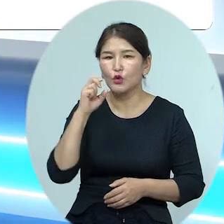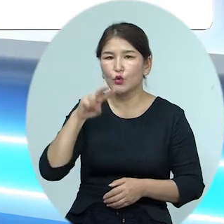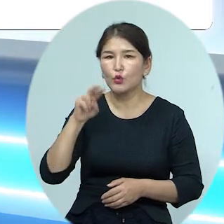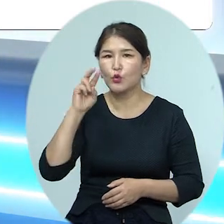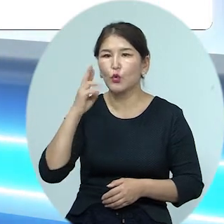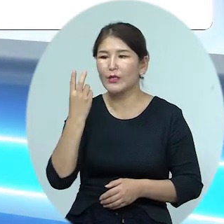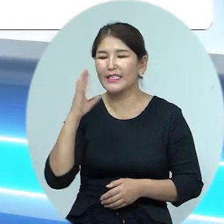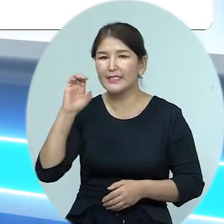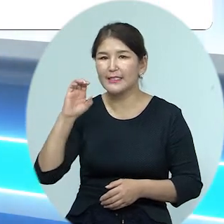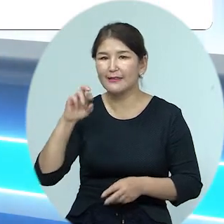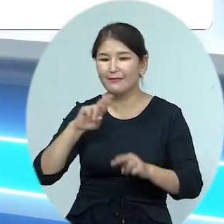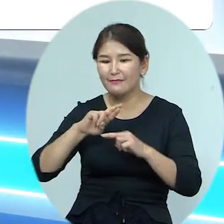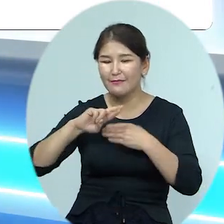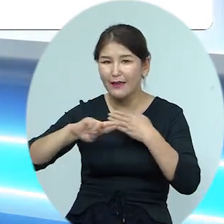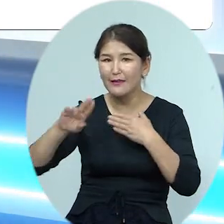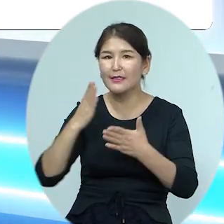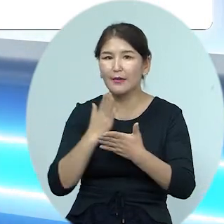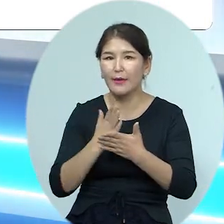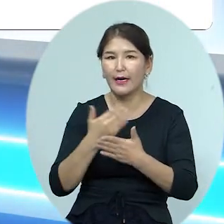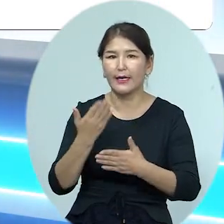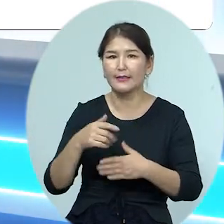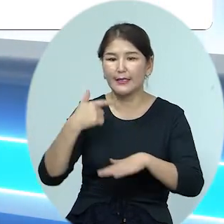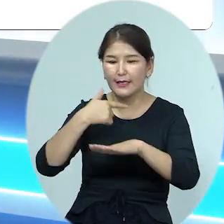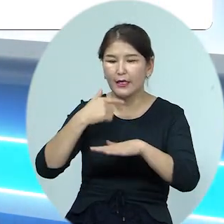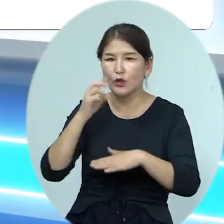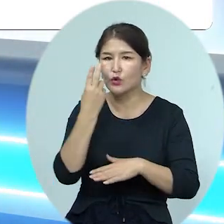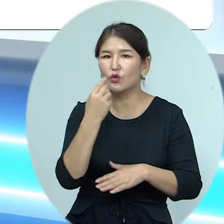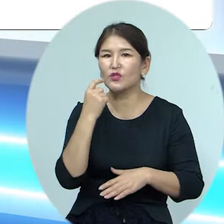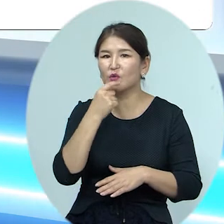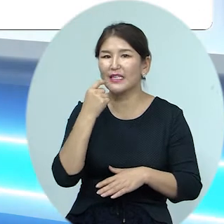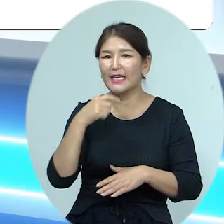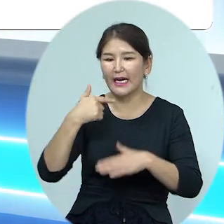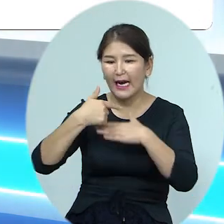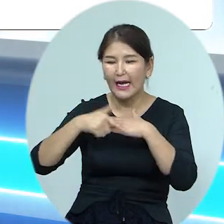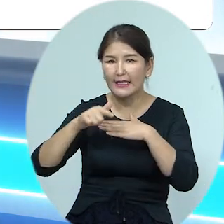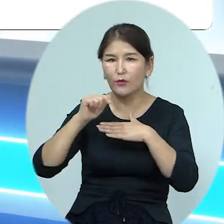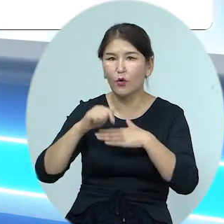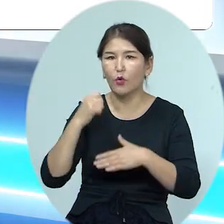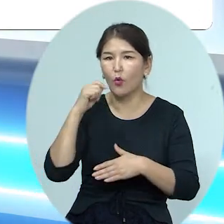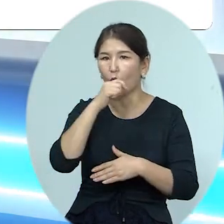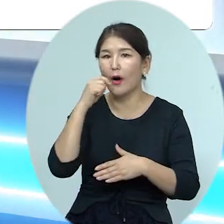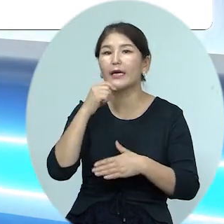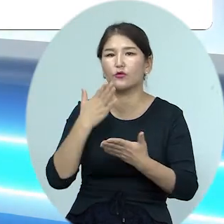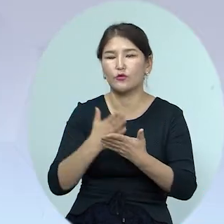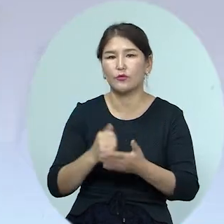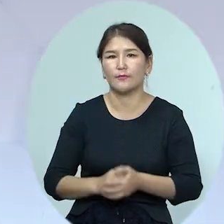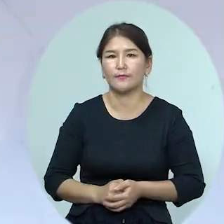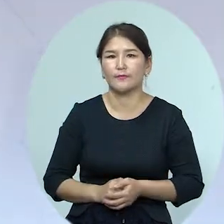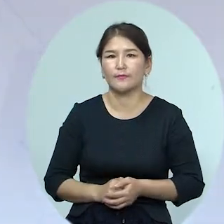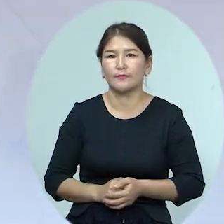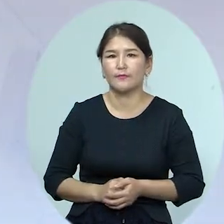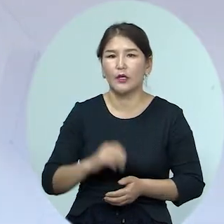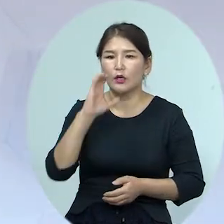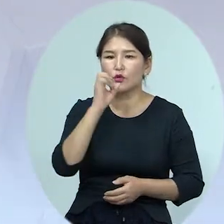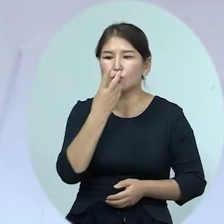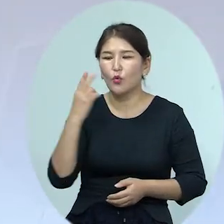сайжирдаг. Шүлс сайн ялгарвал шүдний гадаргууг цэвэрлэж, угааж, цэвэрлж өгдөг бахнэ. За